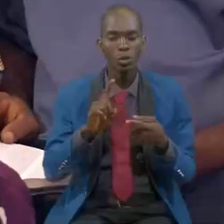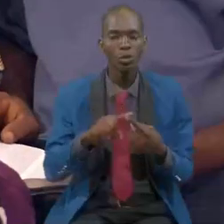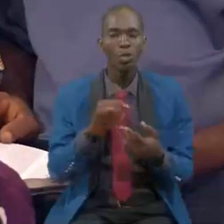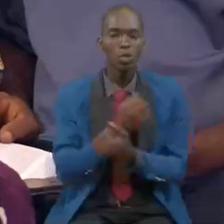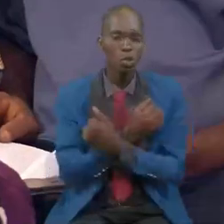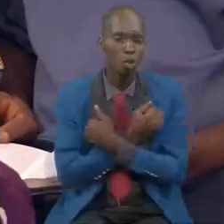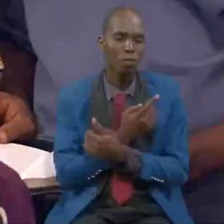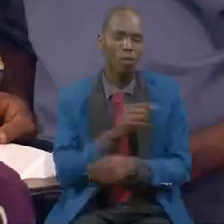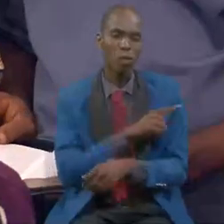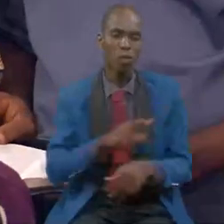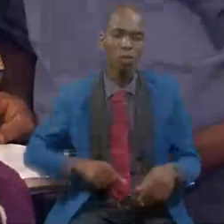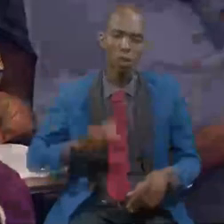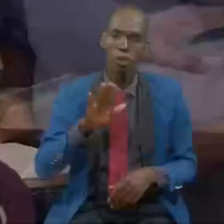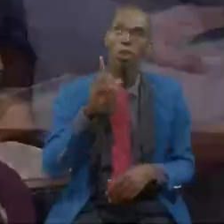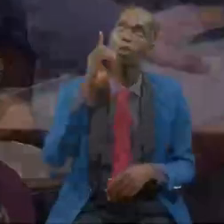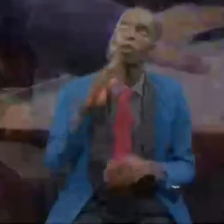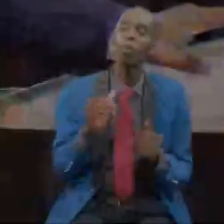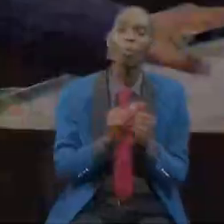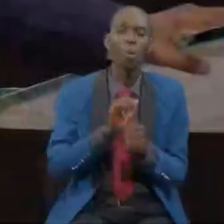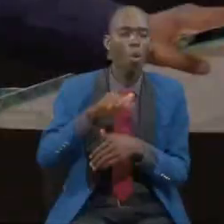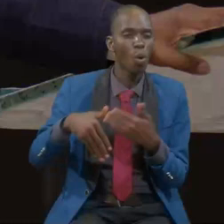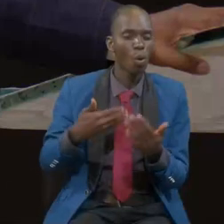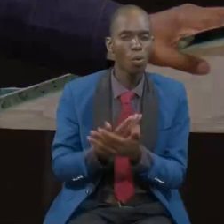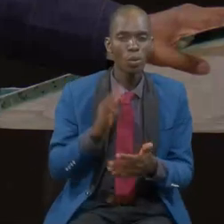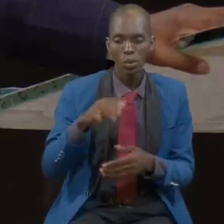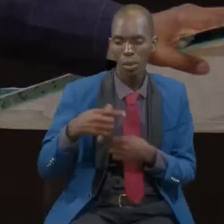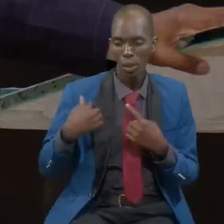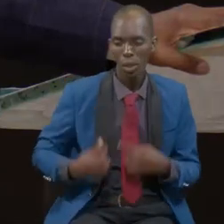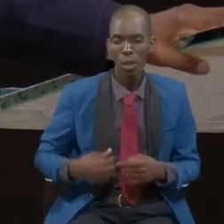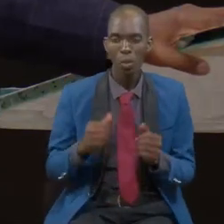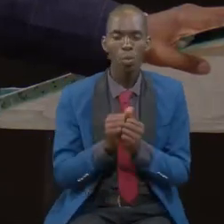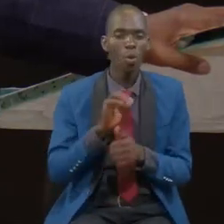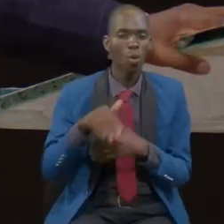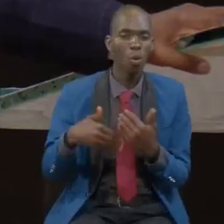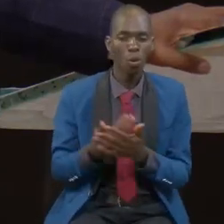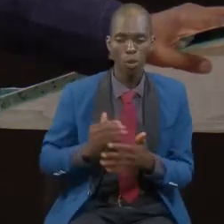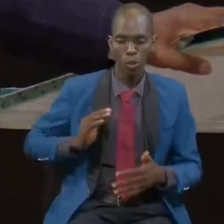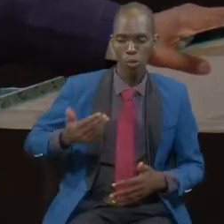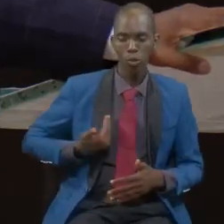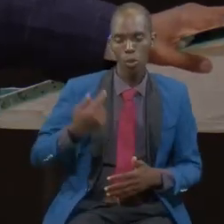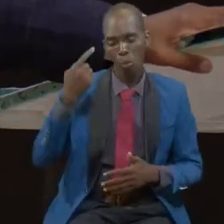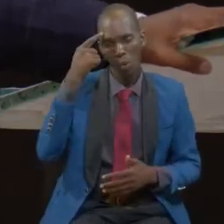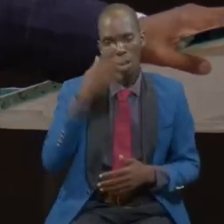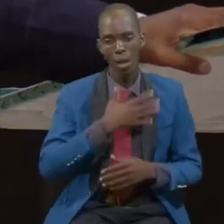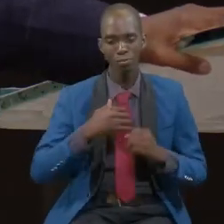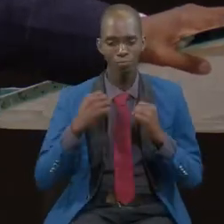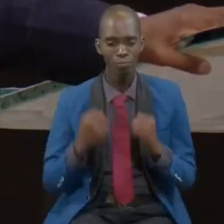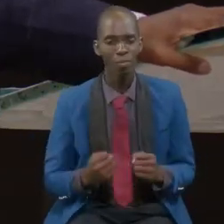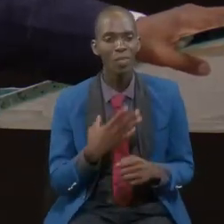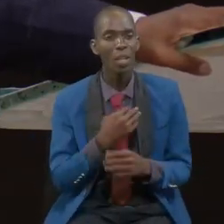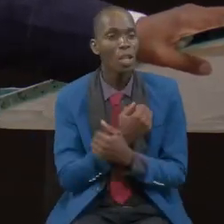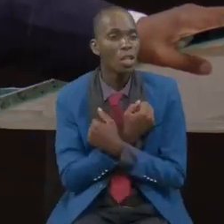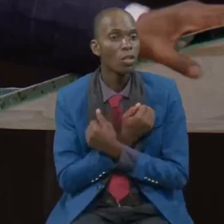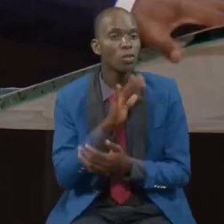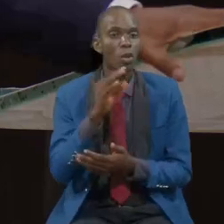à comparer à l'amour qu'on doit avoir pour Dieu de tout son cœur, de toute sa pensée, de toute sa